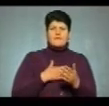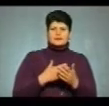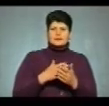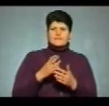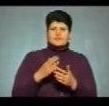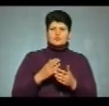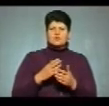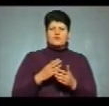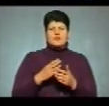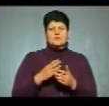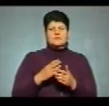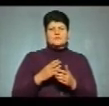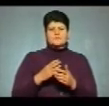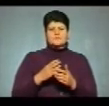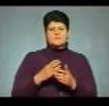активізувати